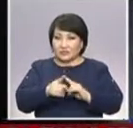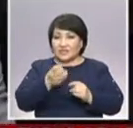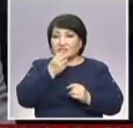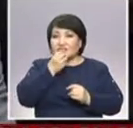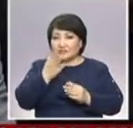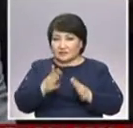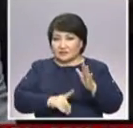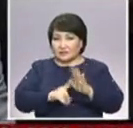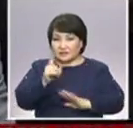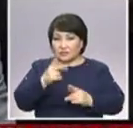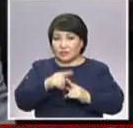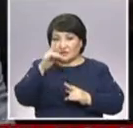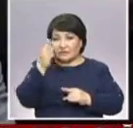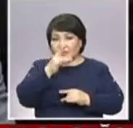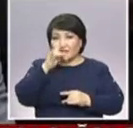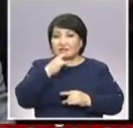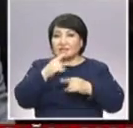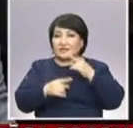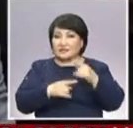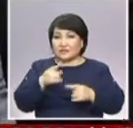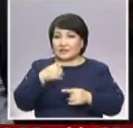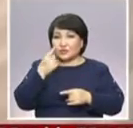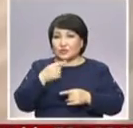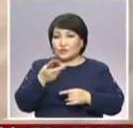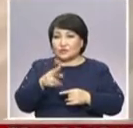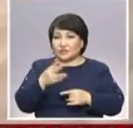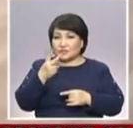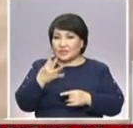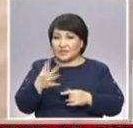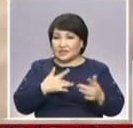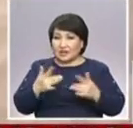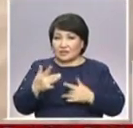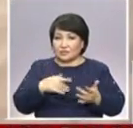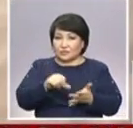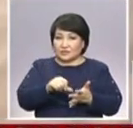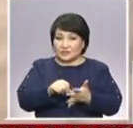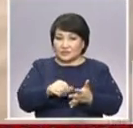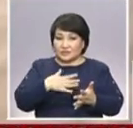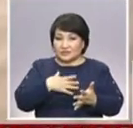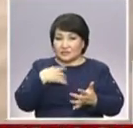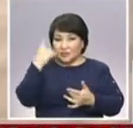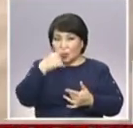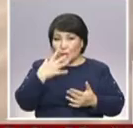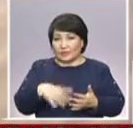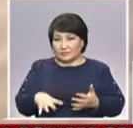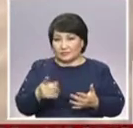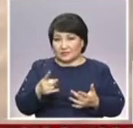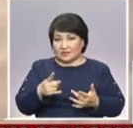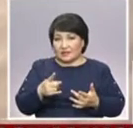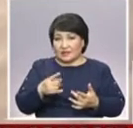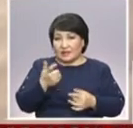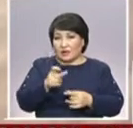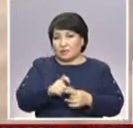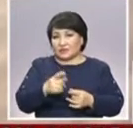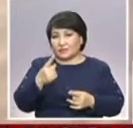Бұл фильмді қазақ тілінде сөйлету үшін 25 актер атсалысқан. Менің образымда бұл Кайло Ренде, бұл өте бір жағымсыз